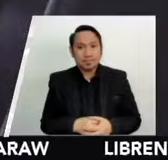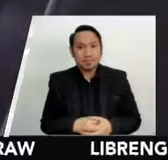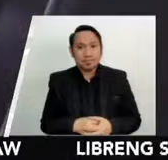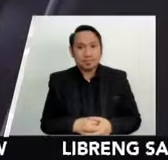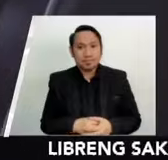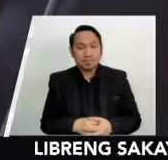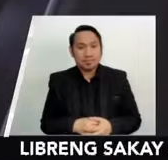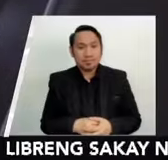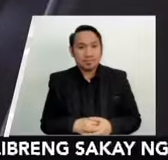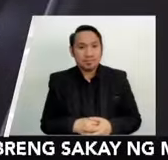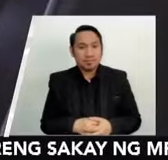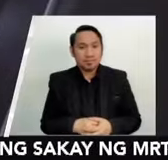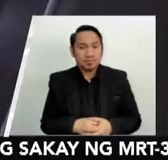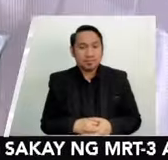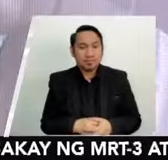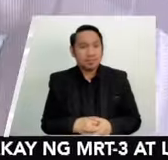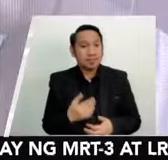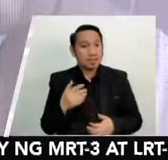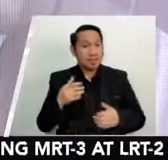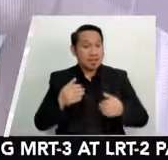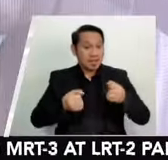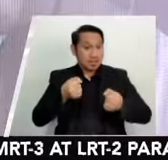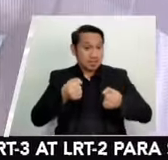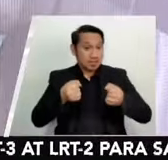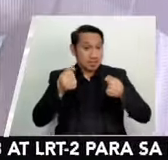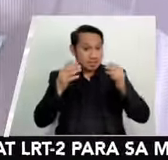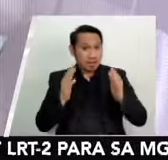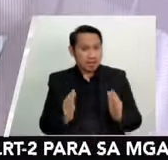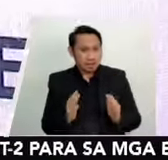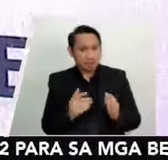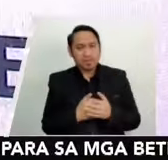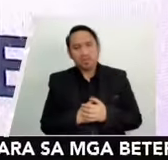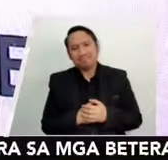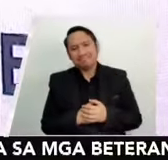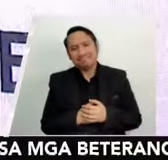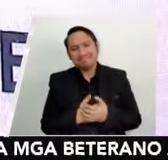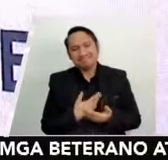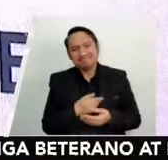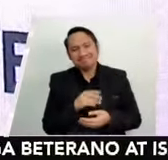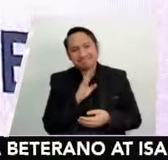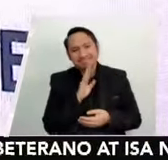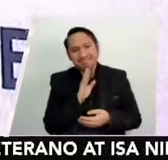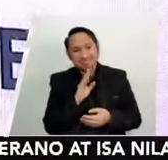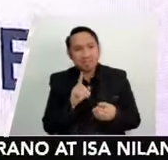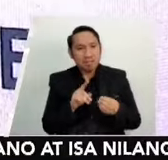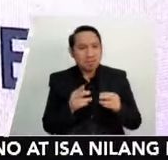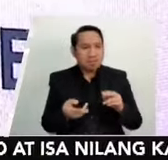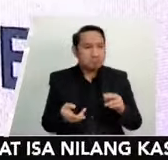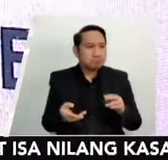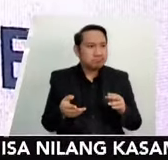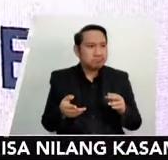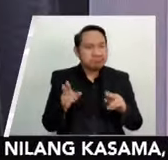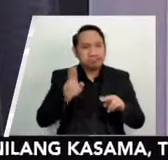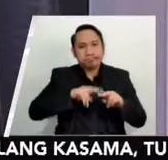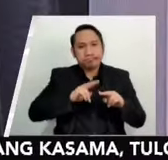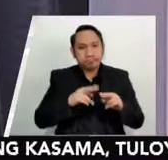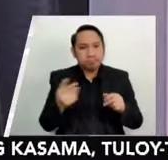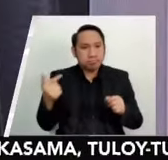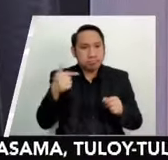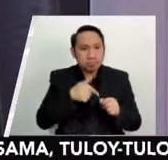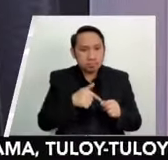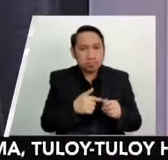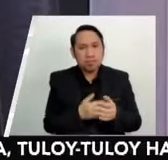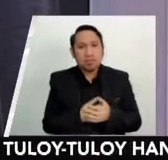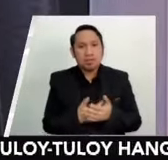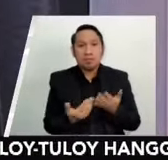Bukod sa mga tsuper, nababahala rin ang ilang pasahero sa panibagong taas presyo sa mga produktong petrolyo. Hindi raw kasi malayo maapektuhan din